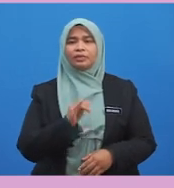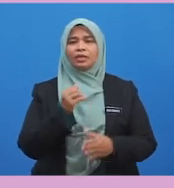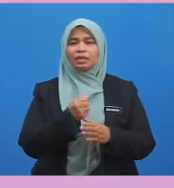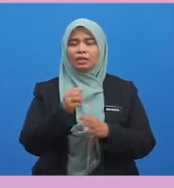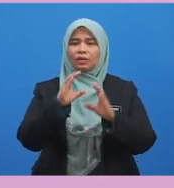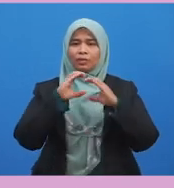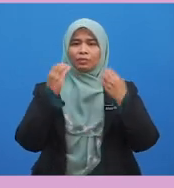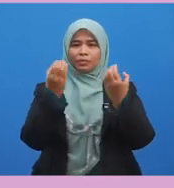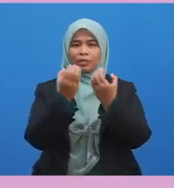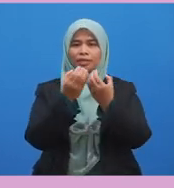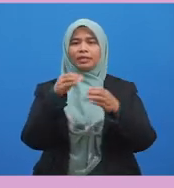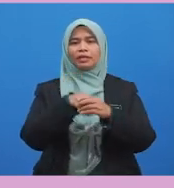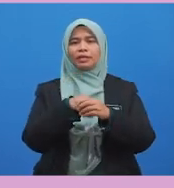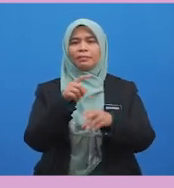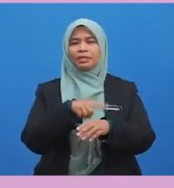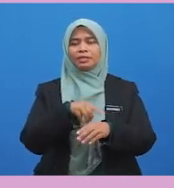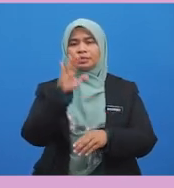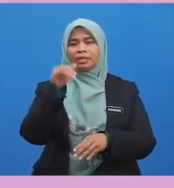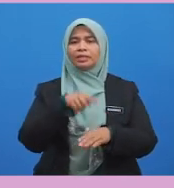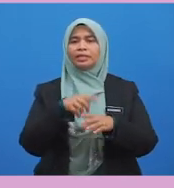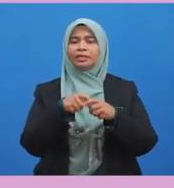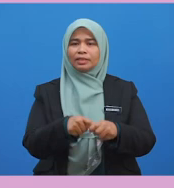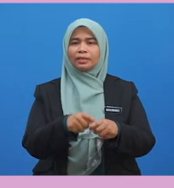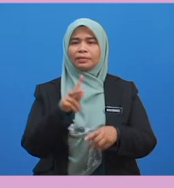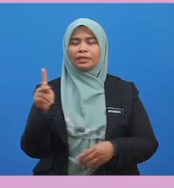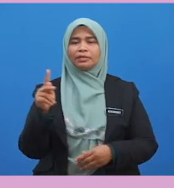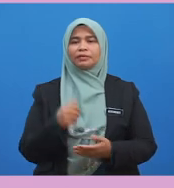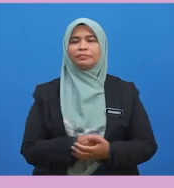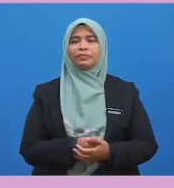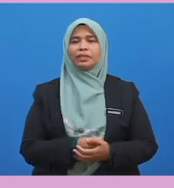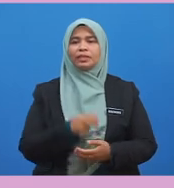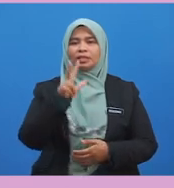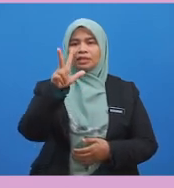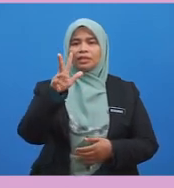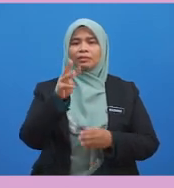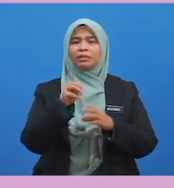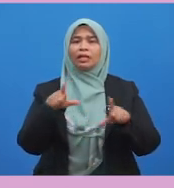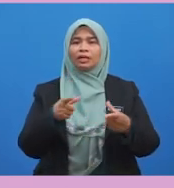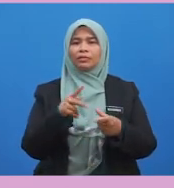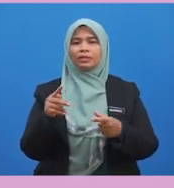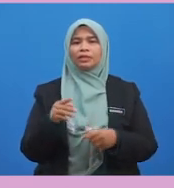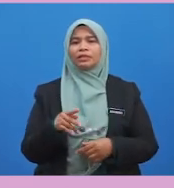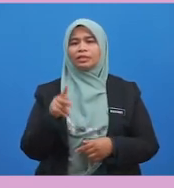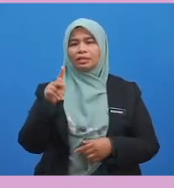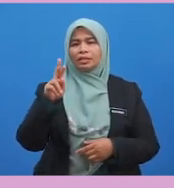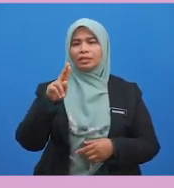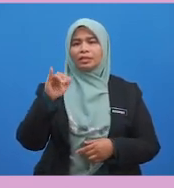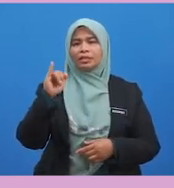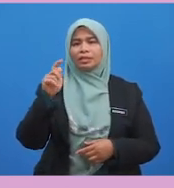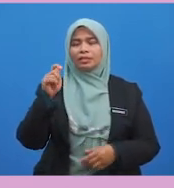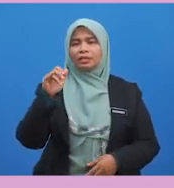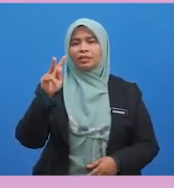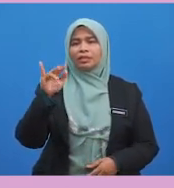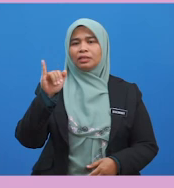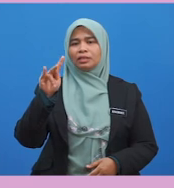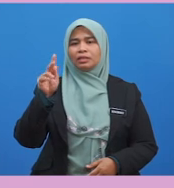individu atau kumpulan dalam masa yang ditetapkan. Ketiga, melakukan kritikan